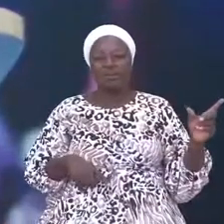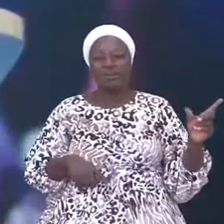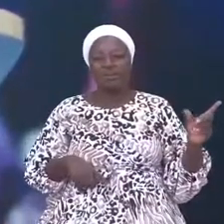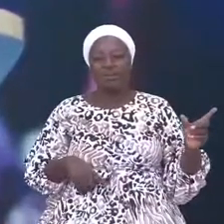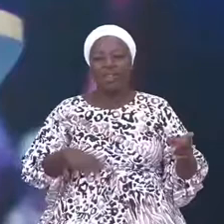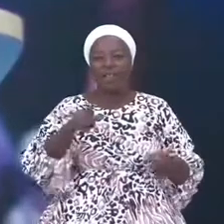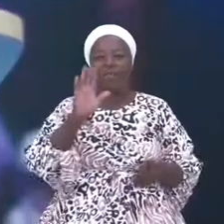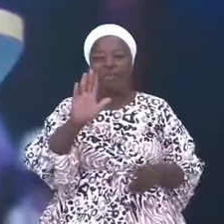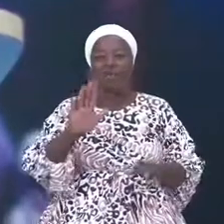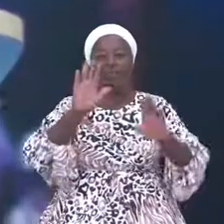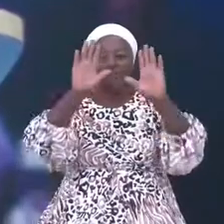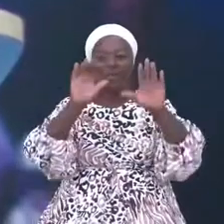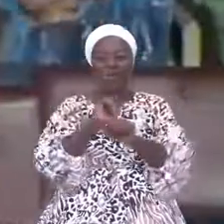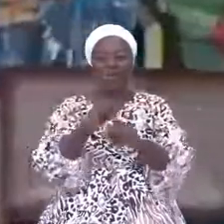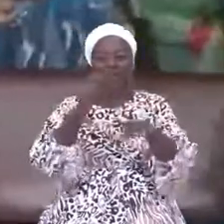Gloire à Dieu.